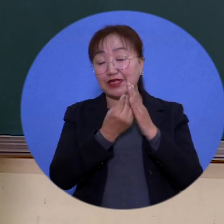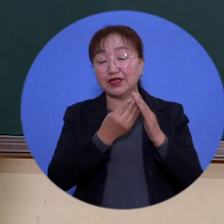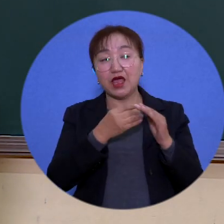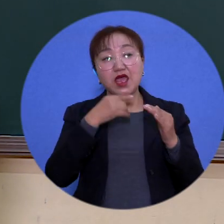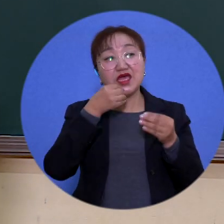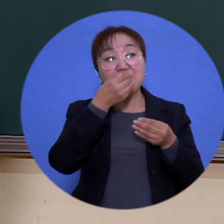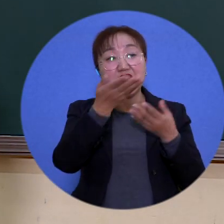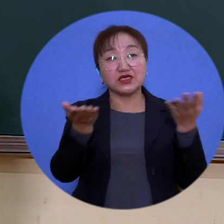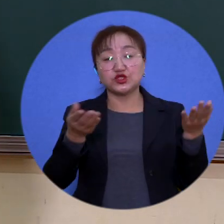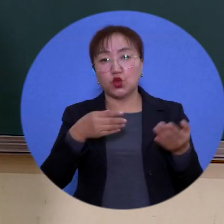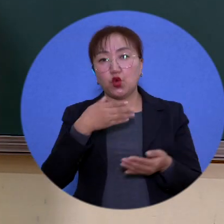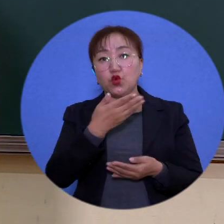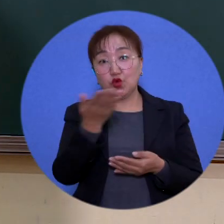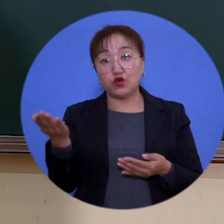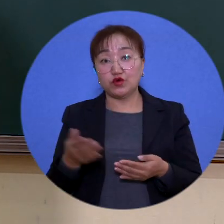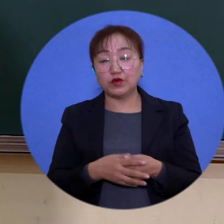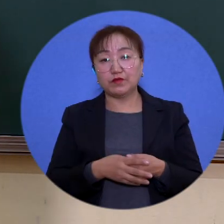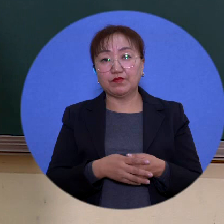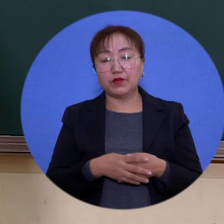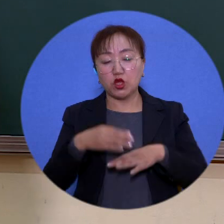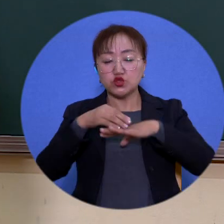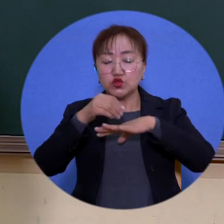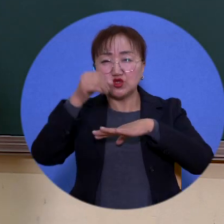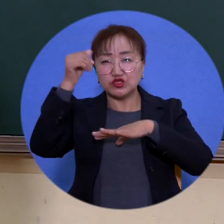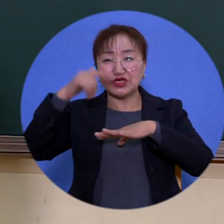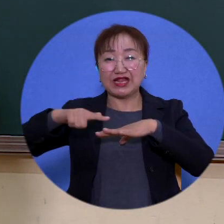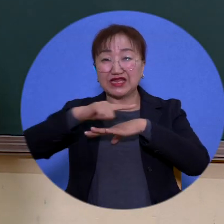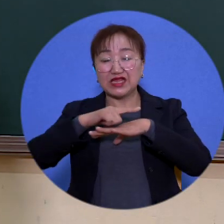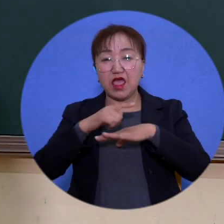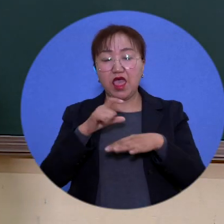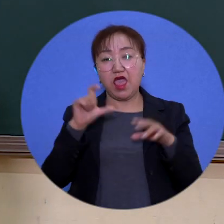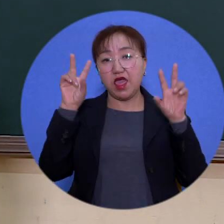སུགས སུགས